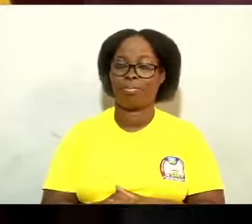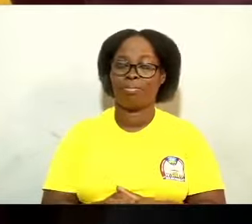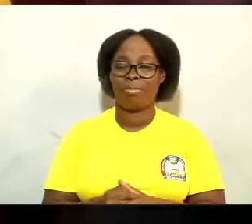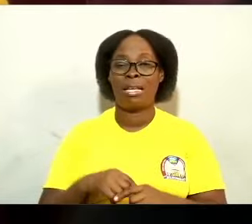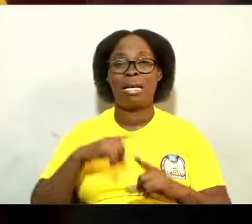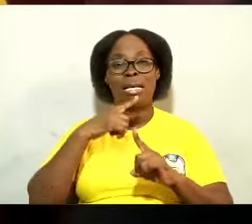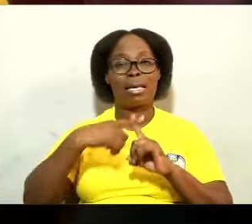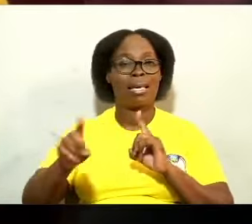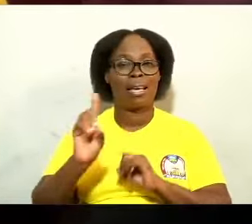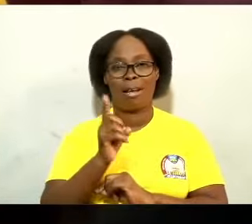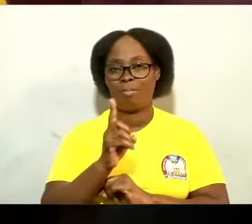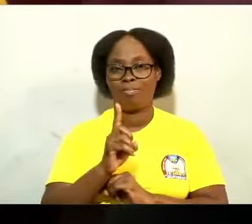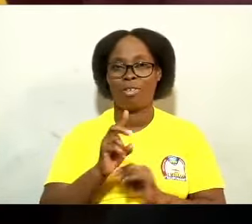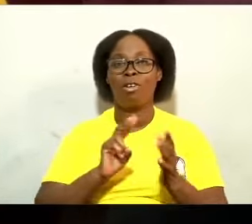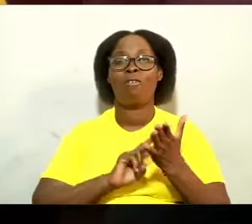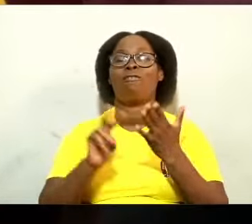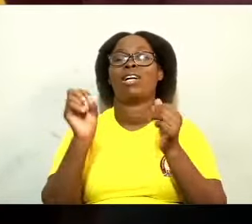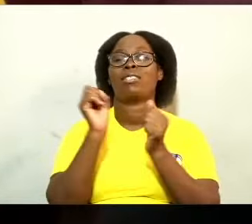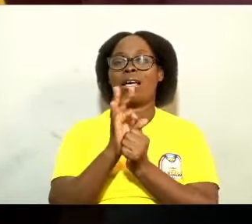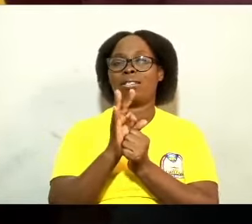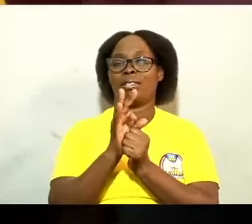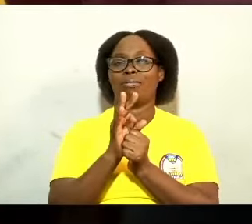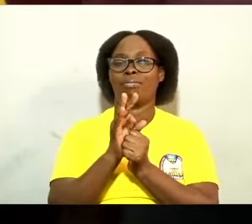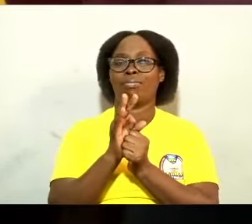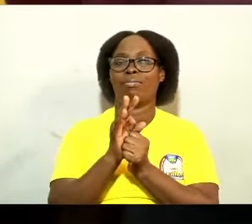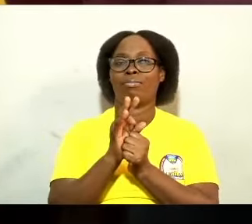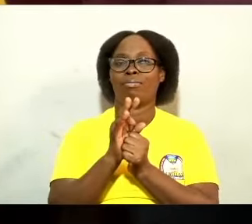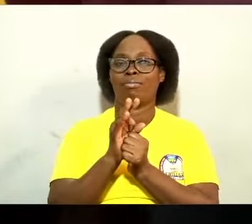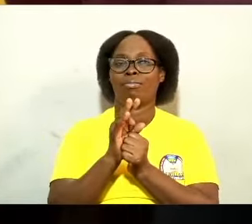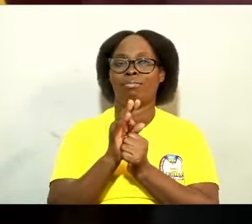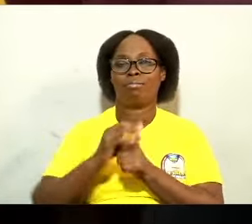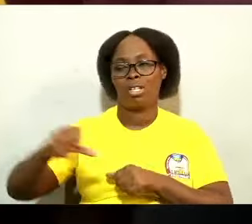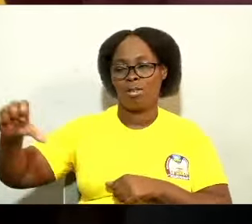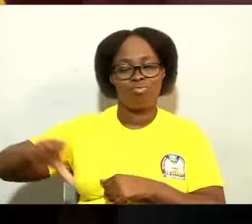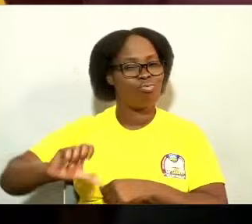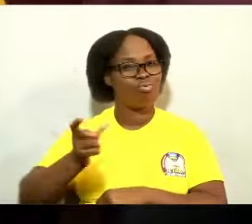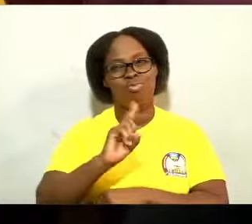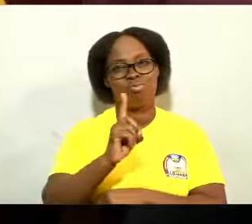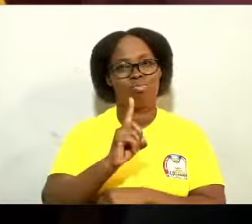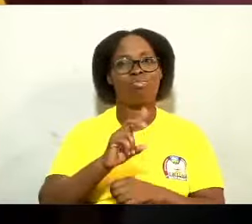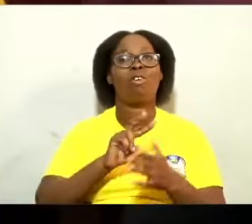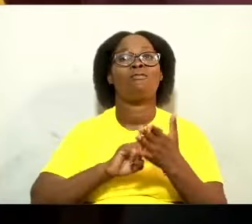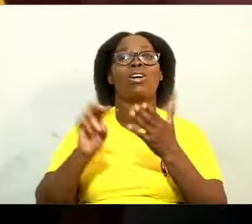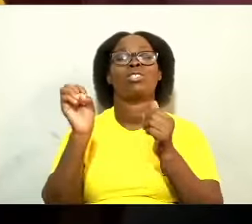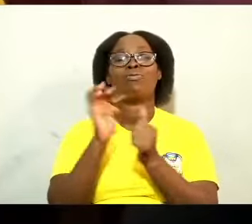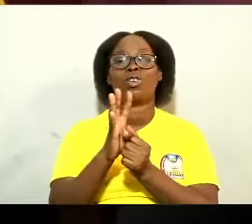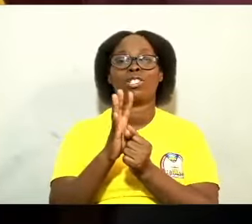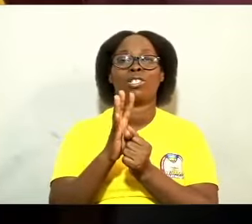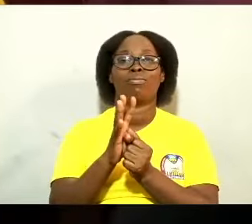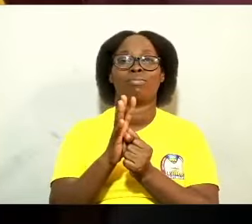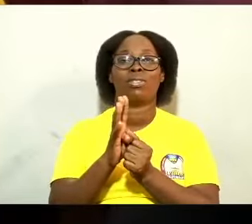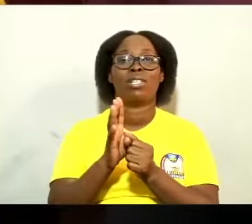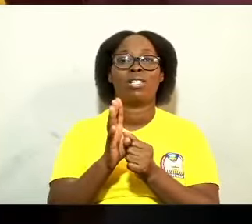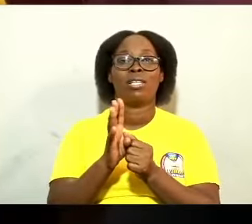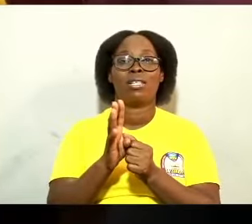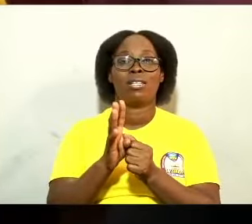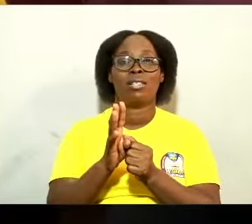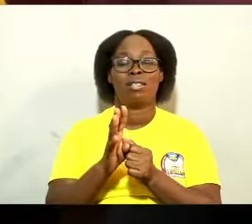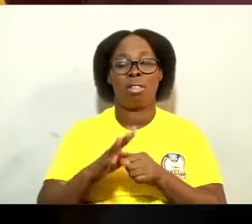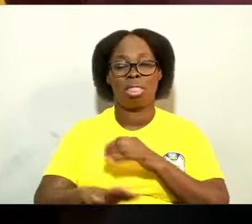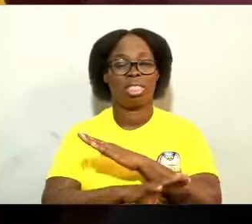Usiue. Fungu la 13. Usizini. Fungu la 14 kutoka 20.